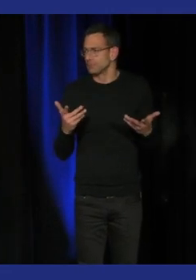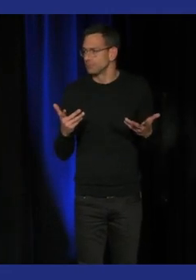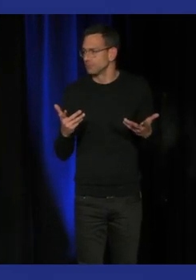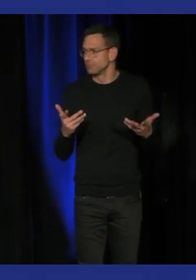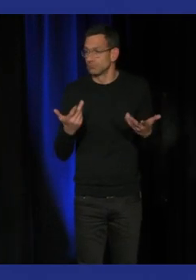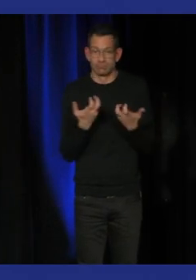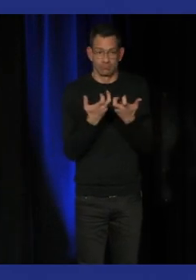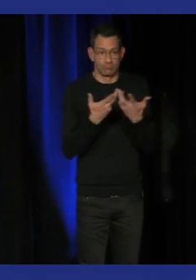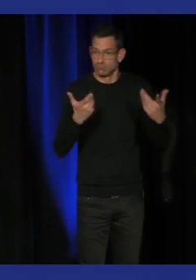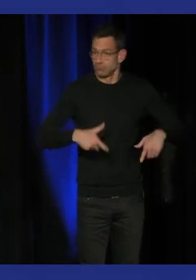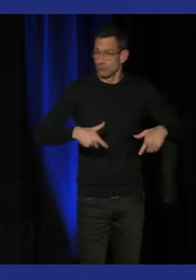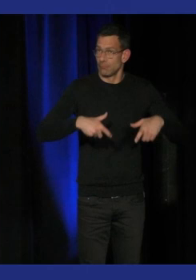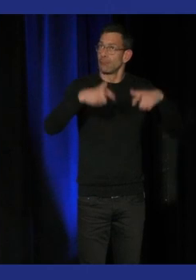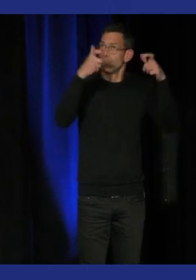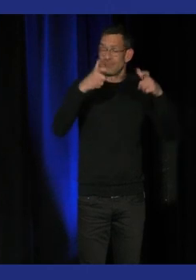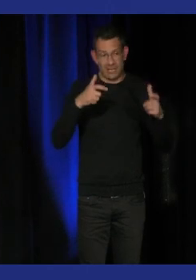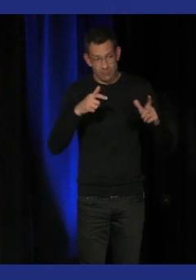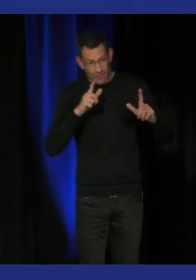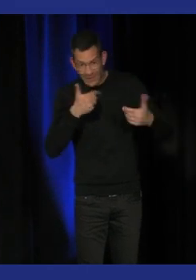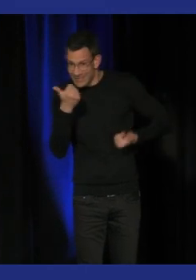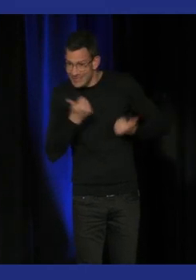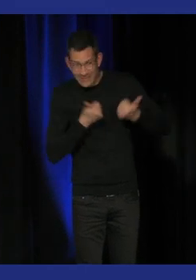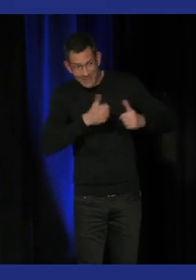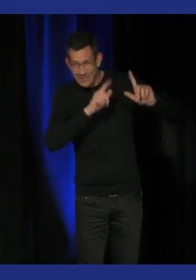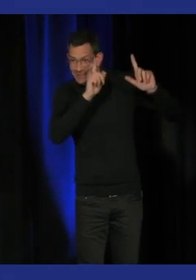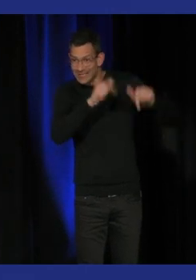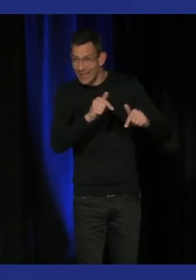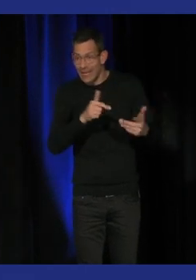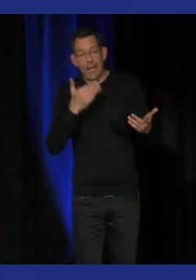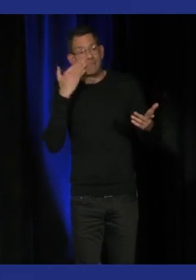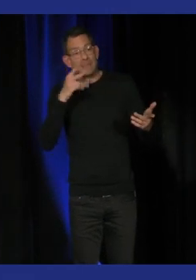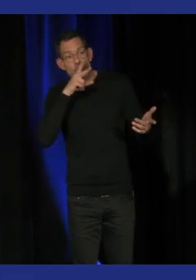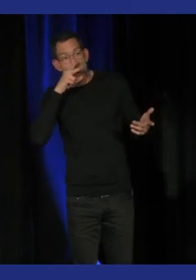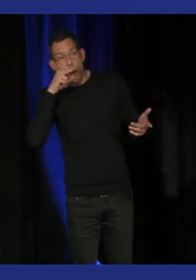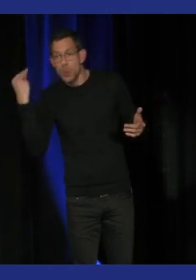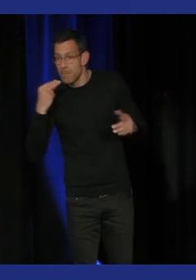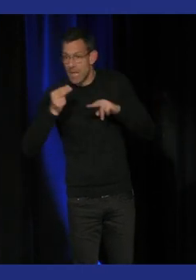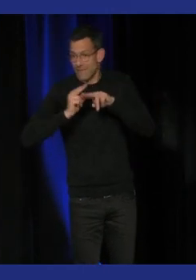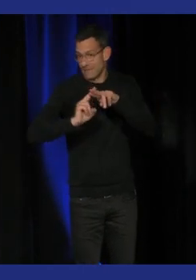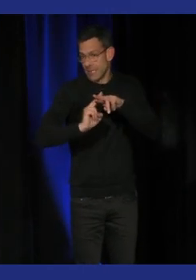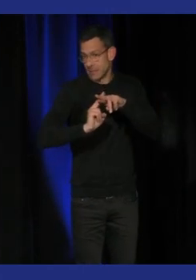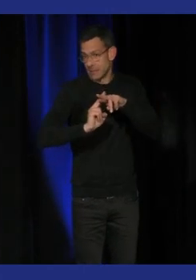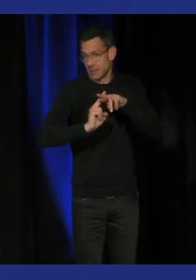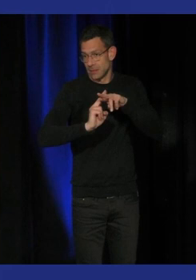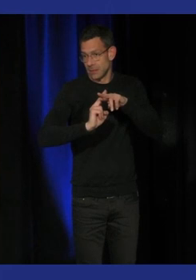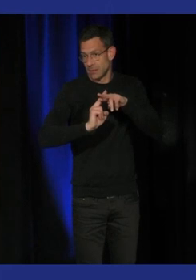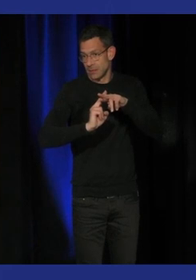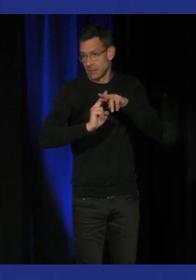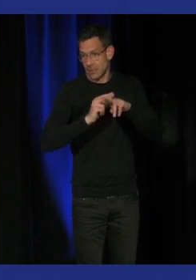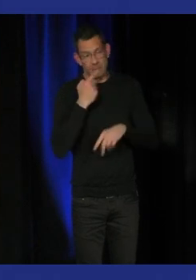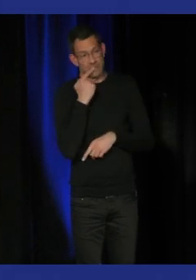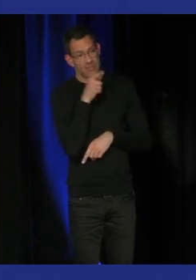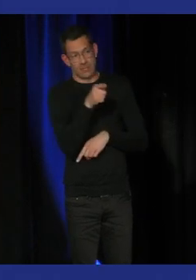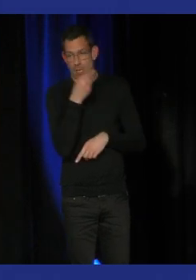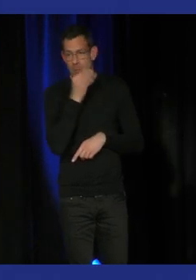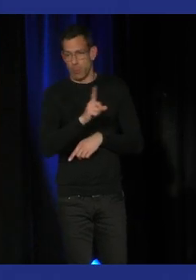Un bâtiment qui propose des services, s'il n'y a pas l'humain présent, n'est pas un